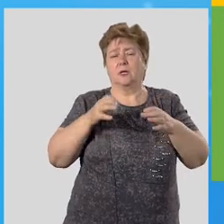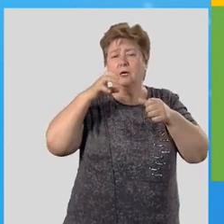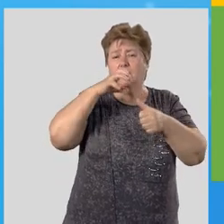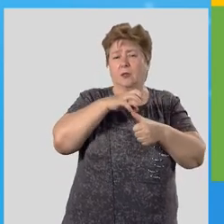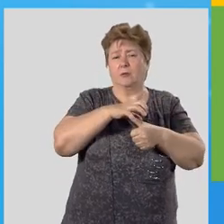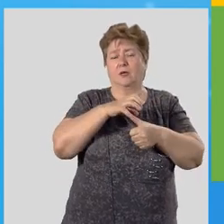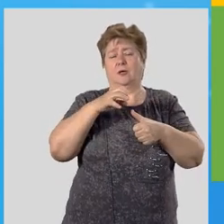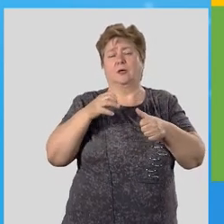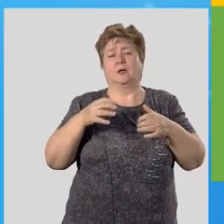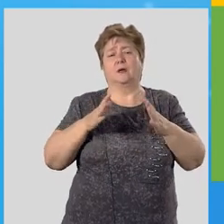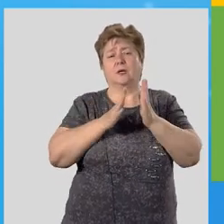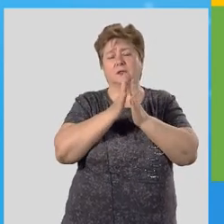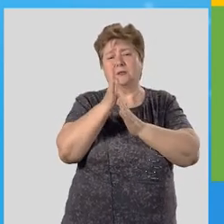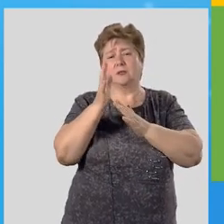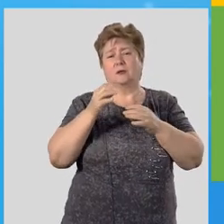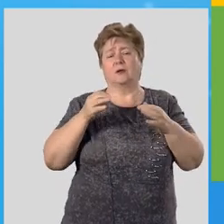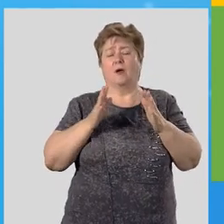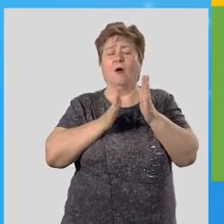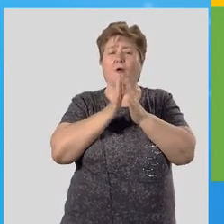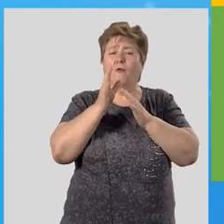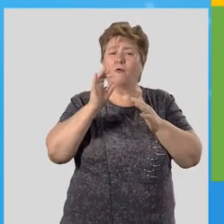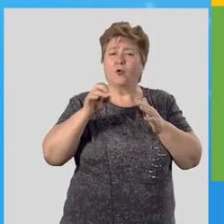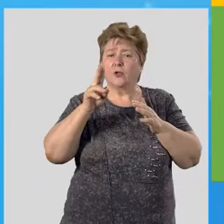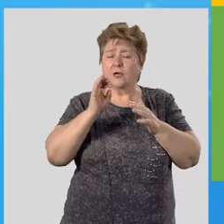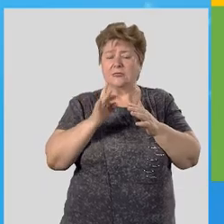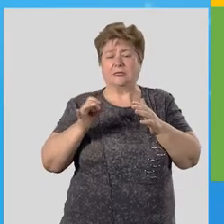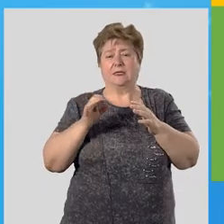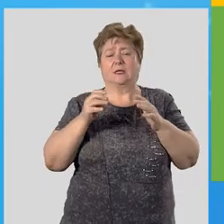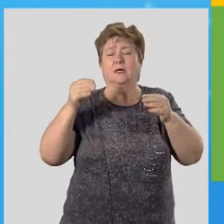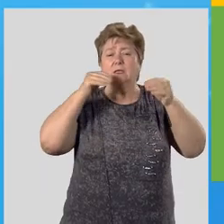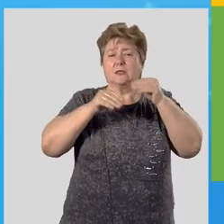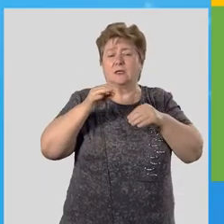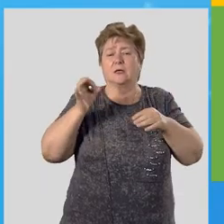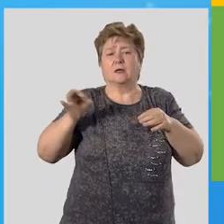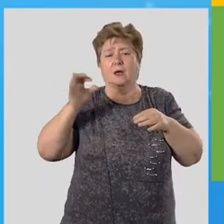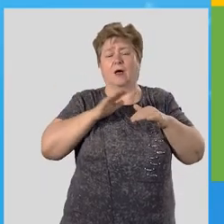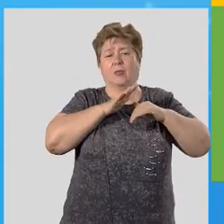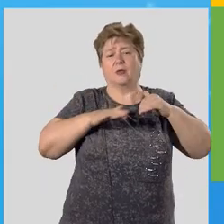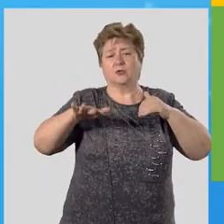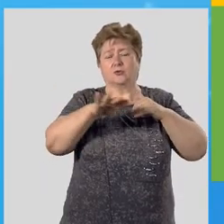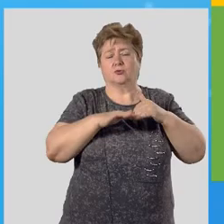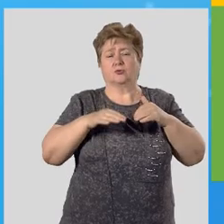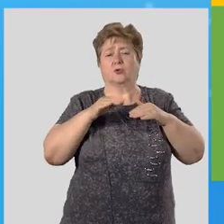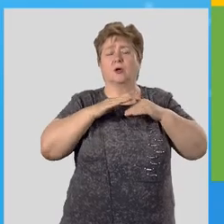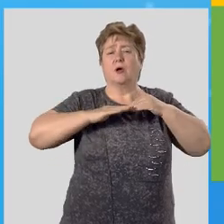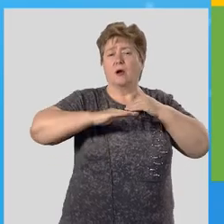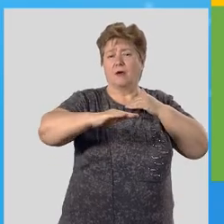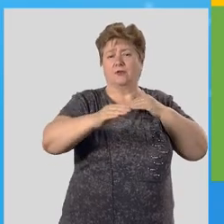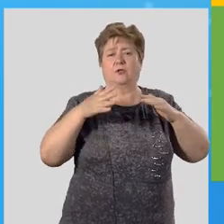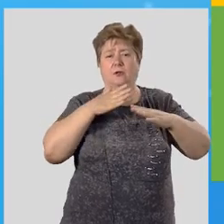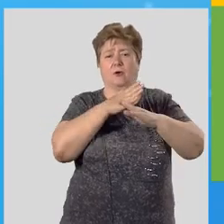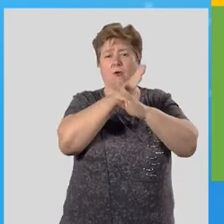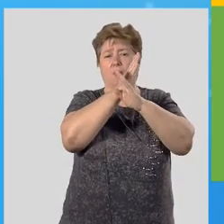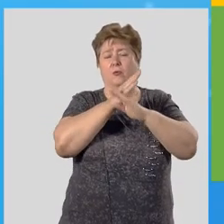грибы, растения, водоросли, заселили океаны и сушу, равнины и